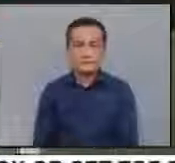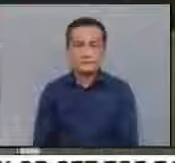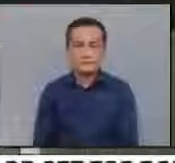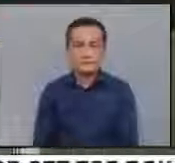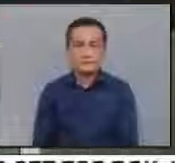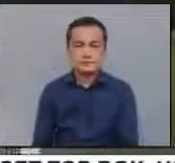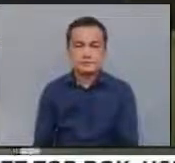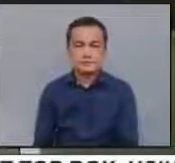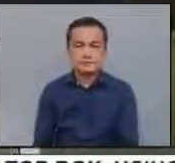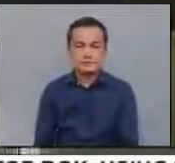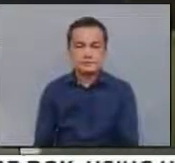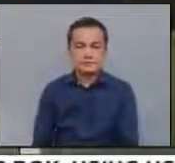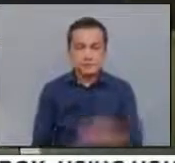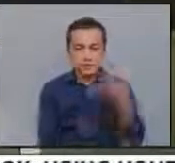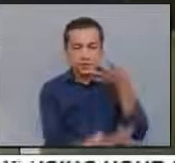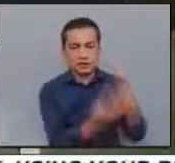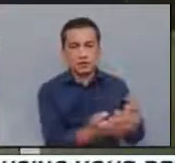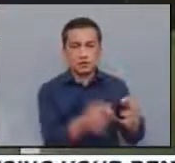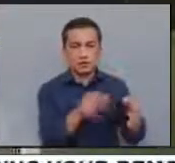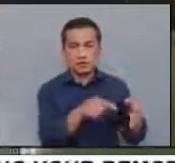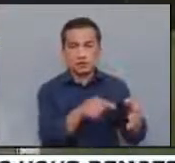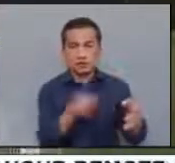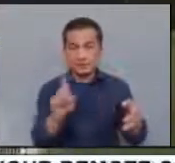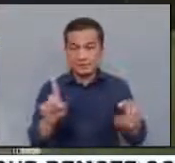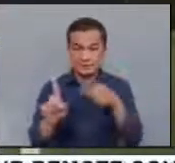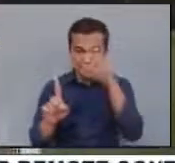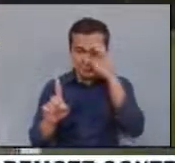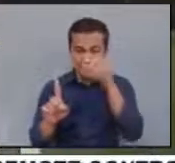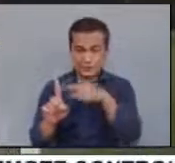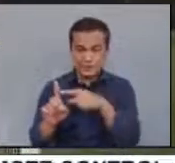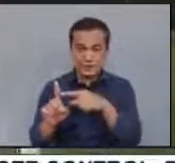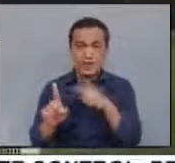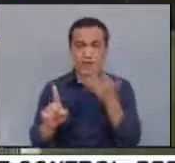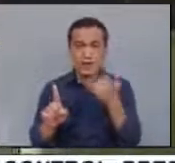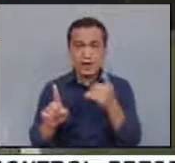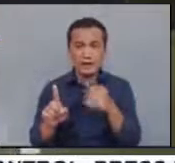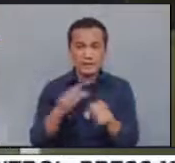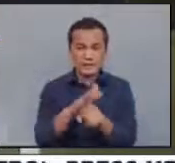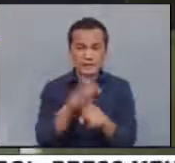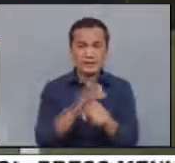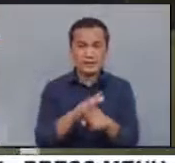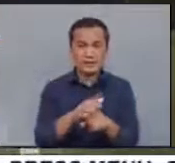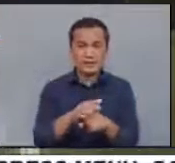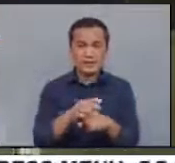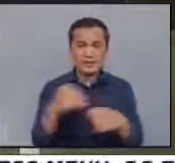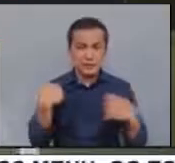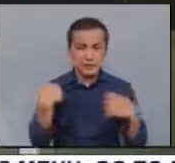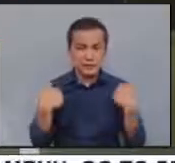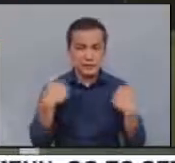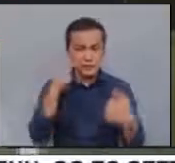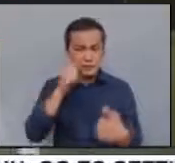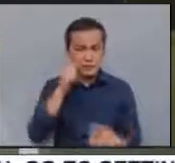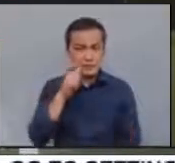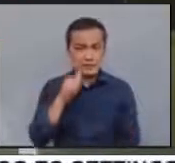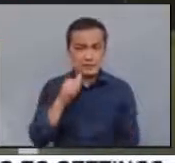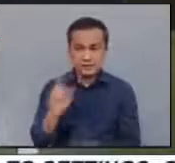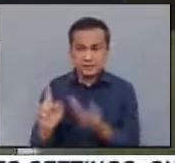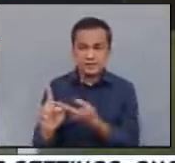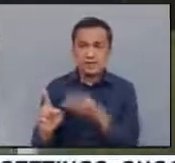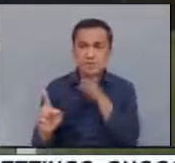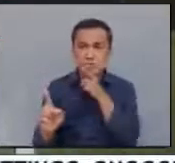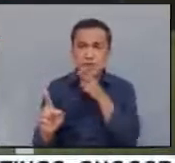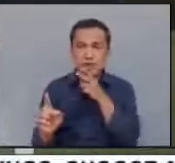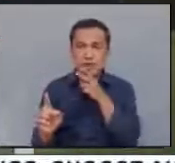Lalabos uri ng isang lalaki sa Maynila matapos umanong manghalay ng isang menor de edad na babae. Pero suspect, todo tanggi sa